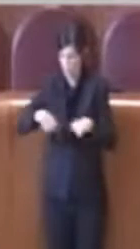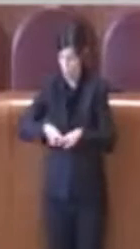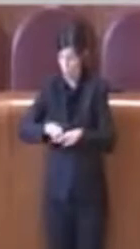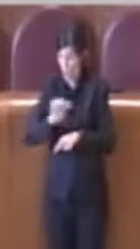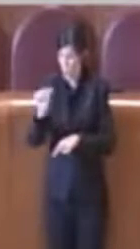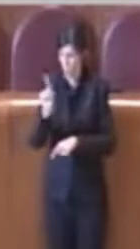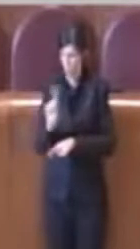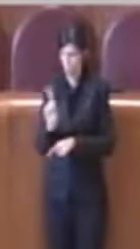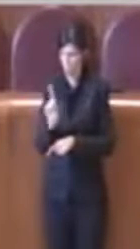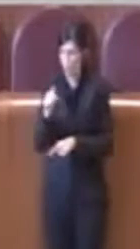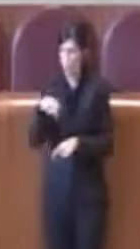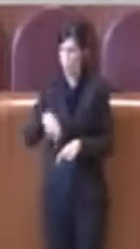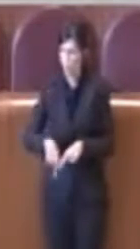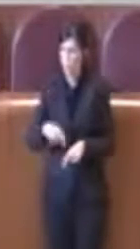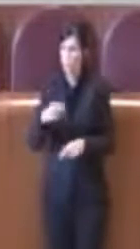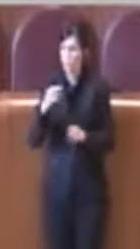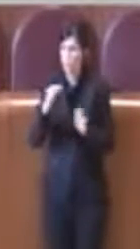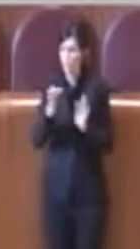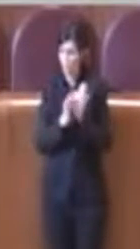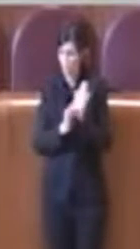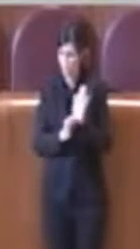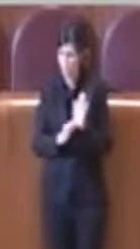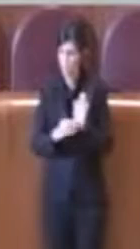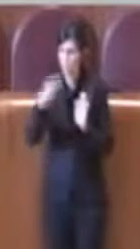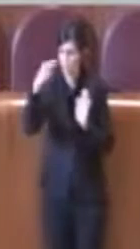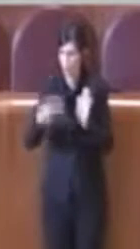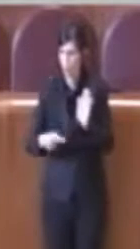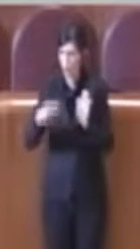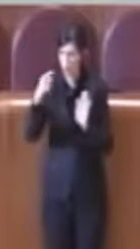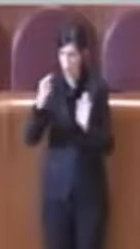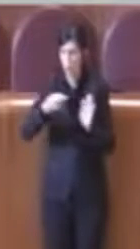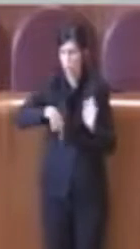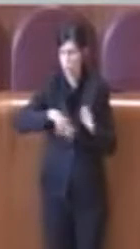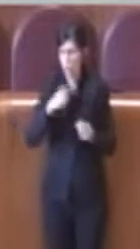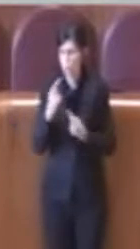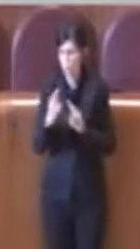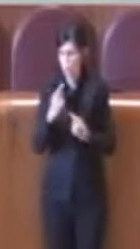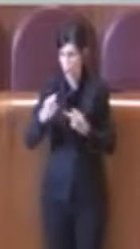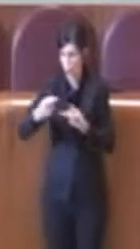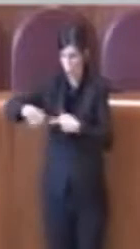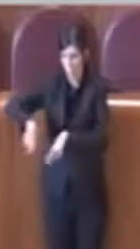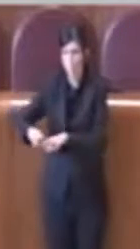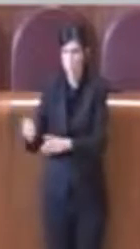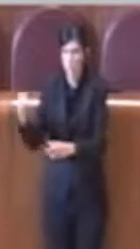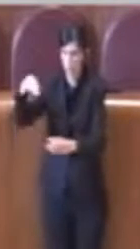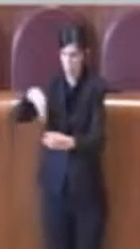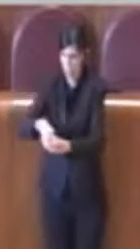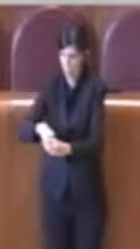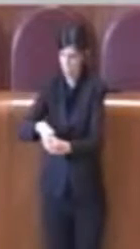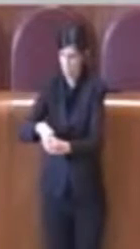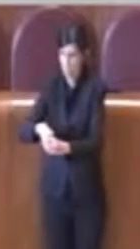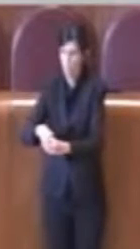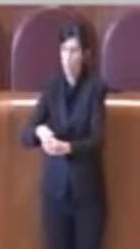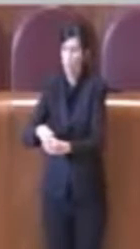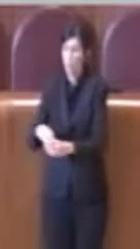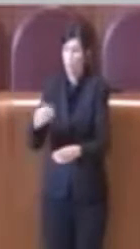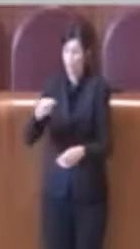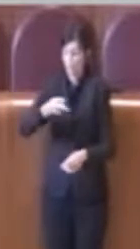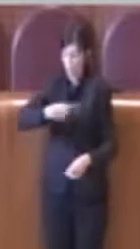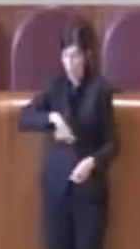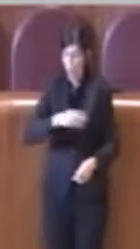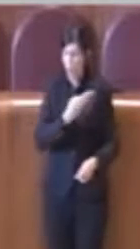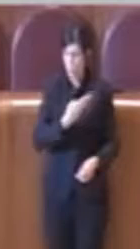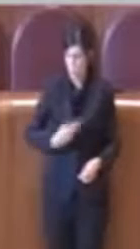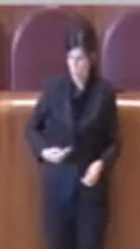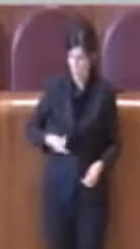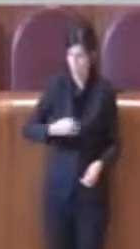un ordine del giorno noi abbiamo parlato chiaramente anche del coinvolgimento delle commissioni, quindi sarà anche a noi consiglieri, a